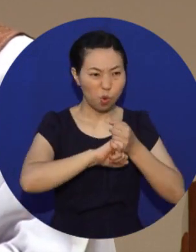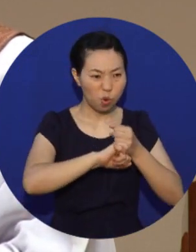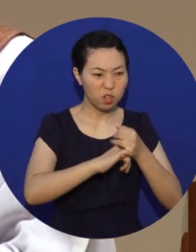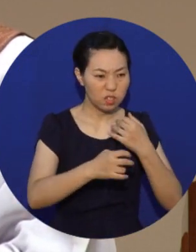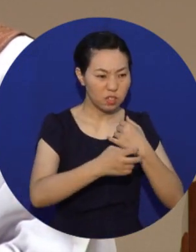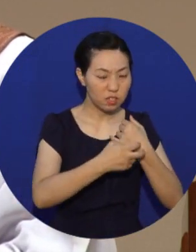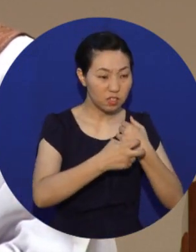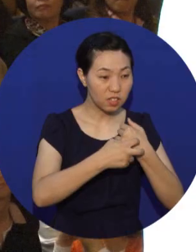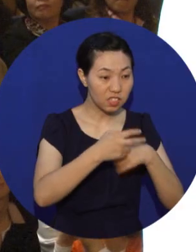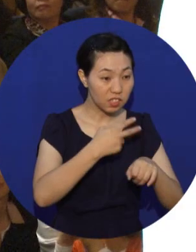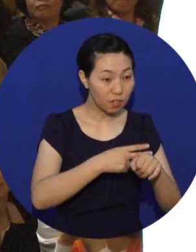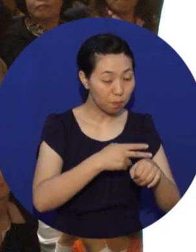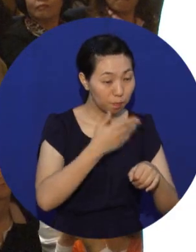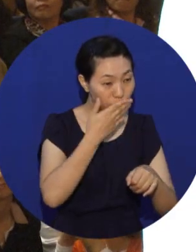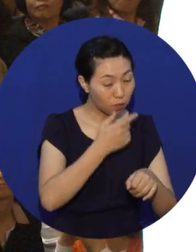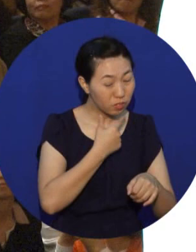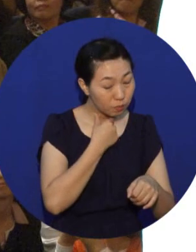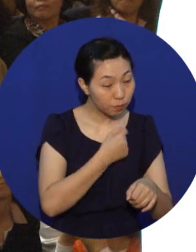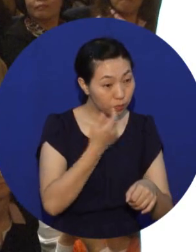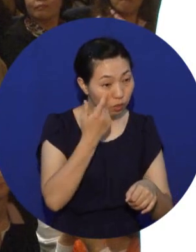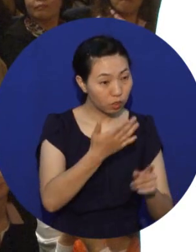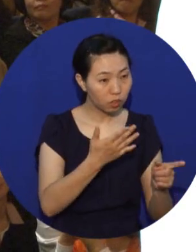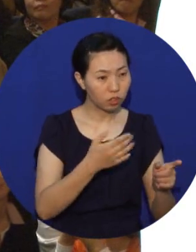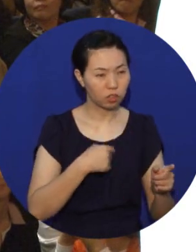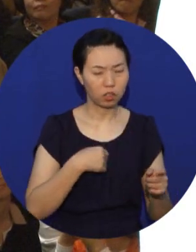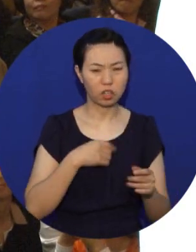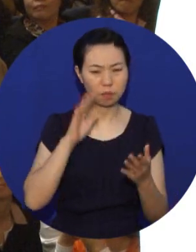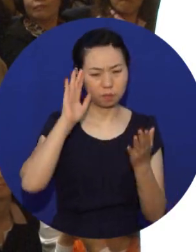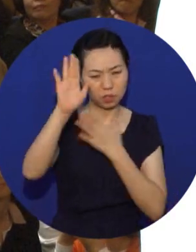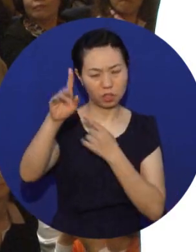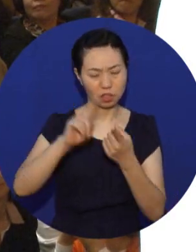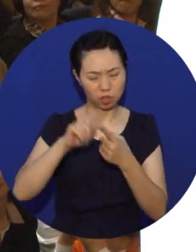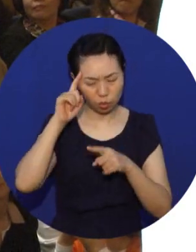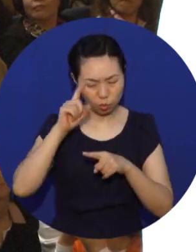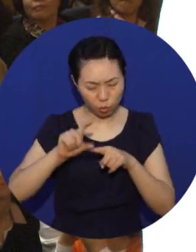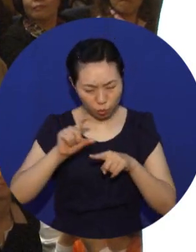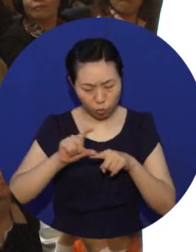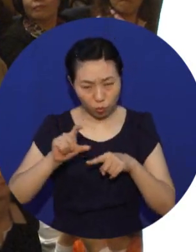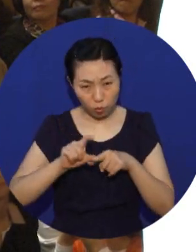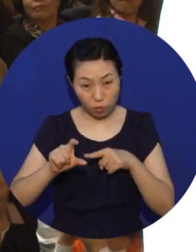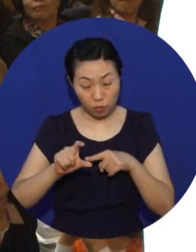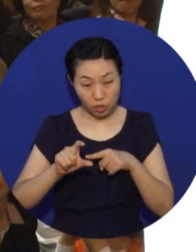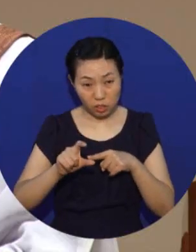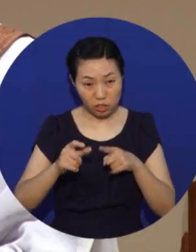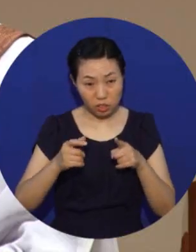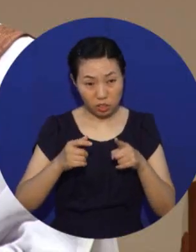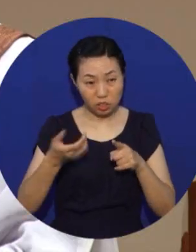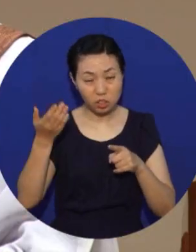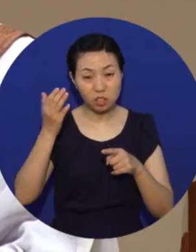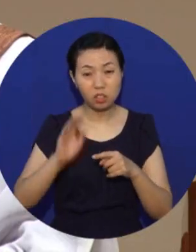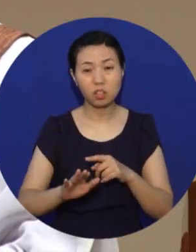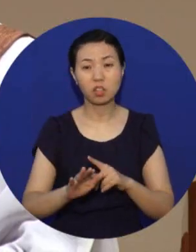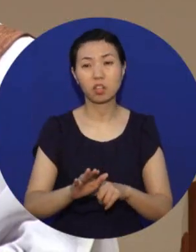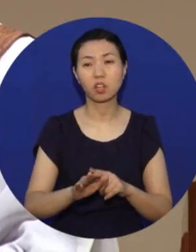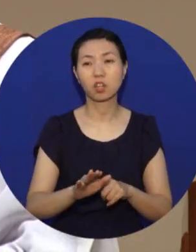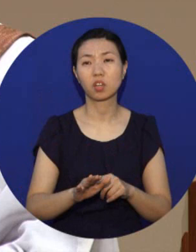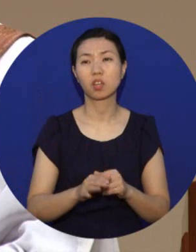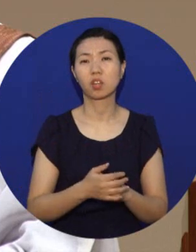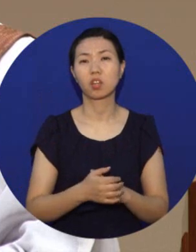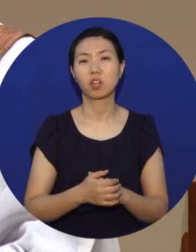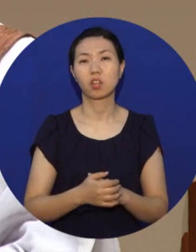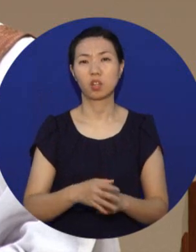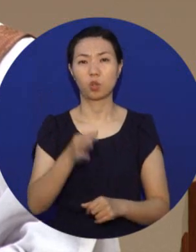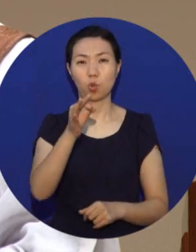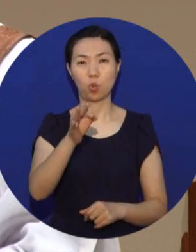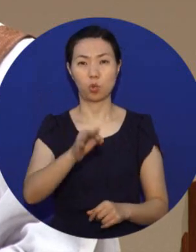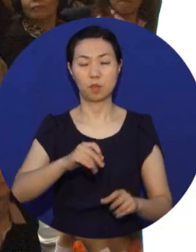그래? 제가 굉장히 진로 고민을 오래 했는데 뭐 멋있는 의사 돼보려고 그러나? 아 이제 뭐